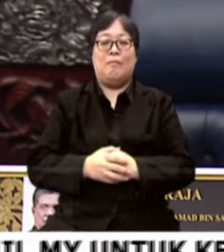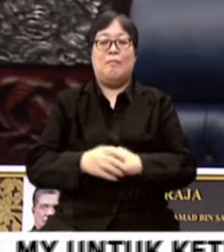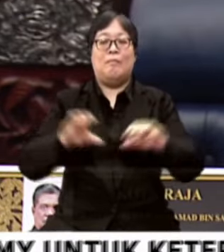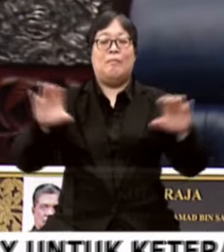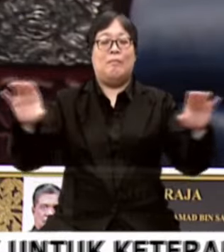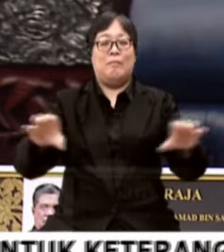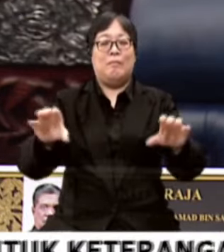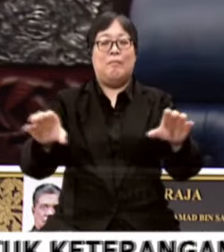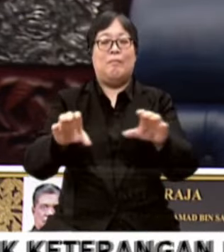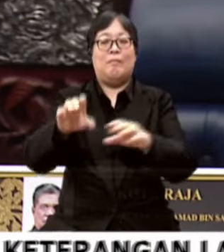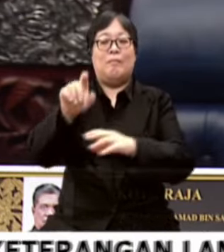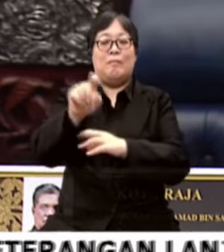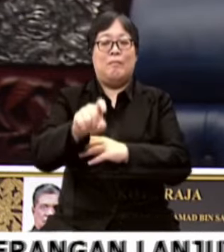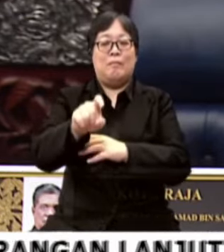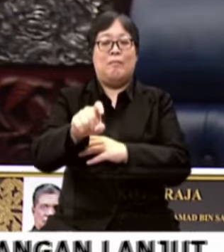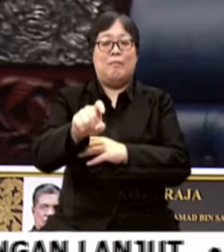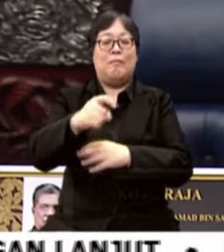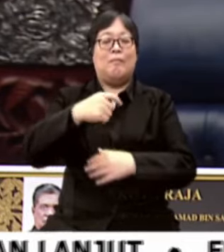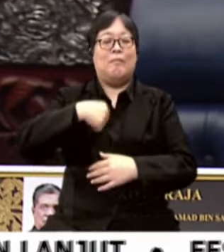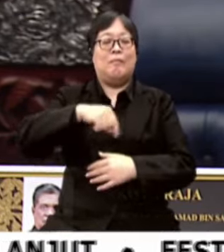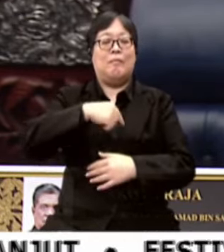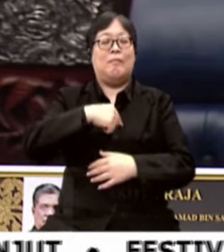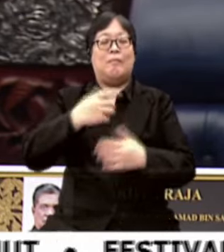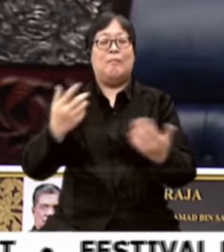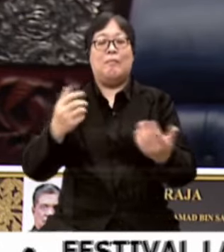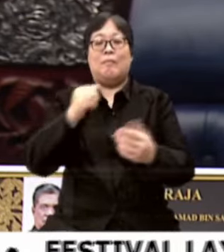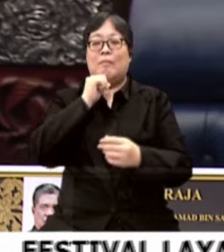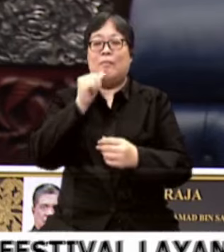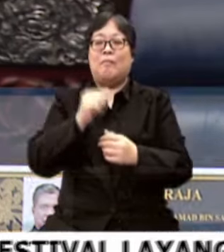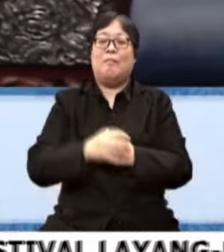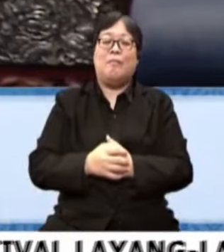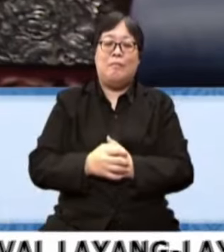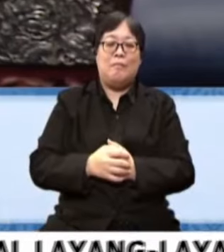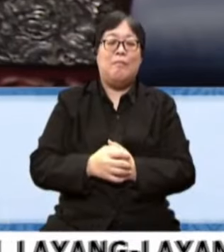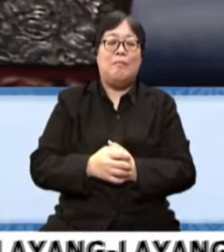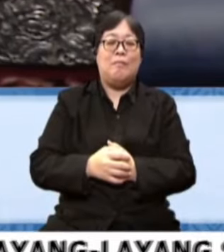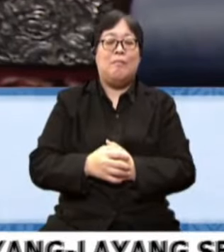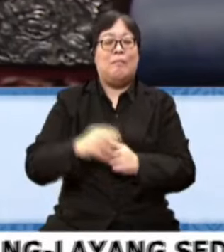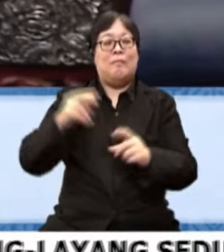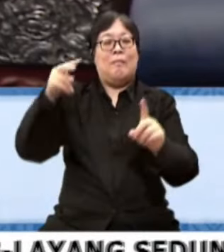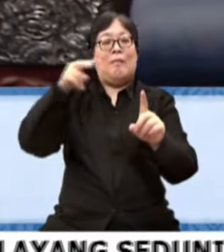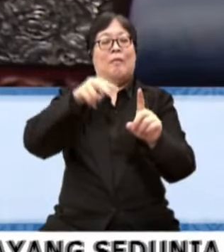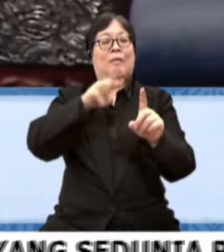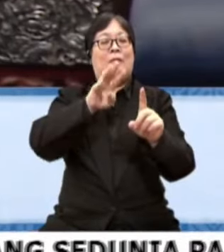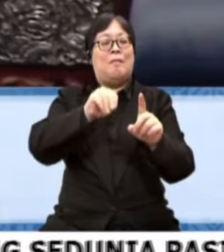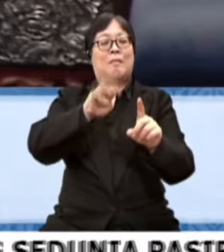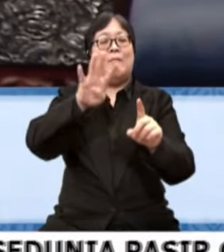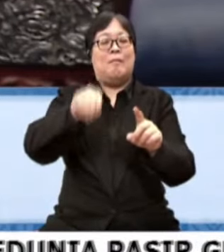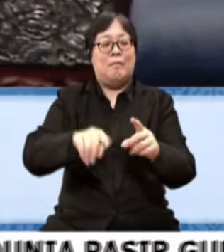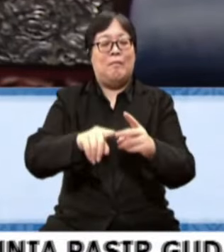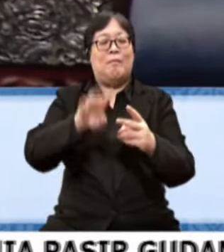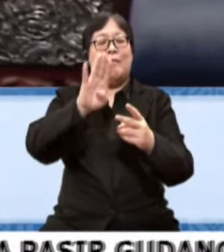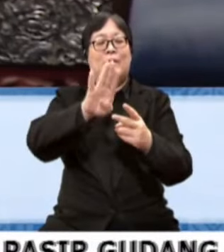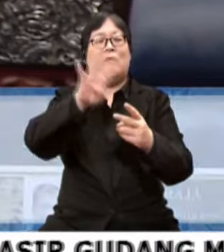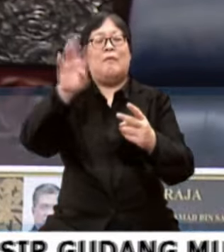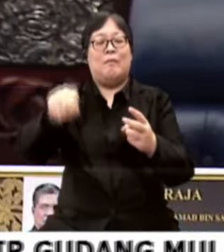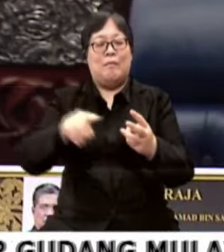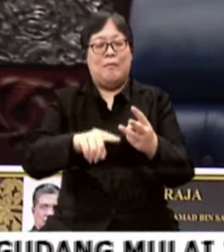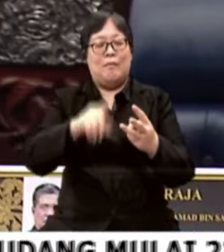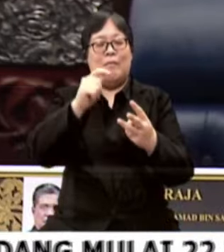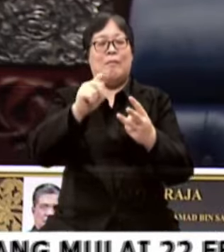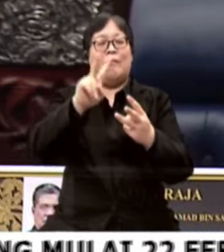ke arah memastikan bahwa kita tidak lagi melihat kepada bin 40-40 di 20 ini dia agak